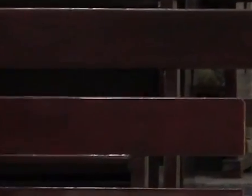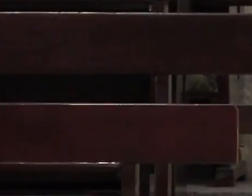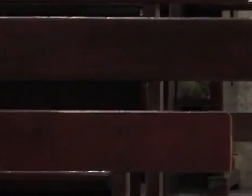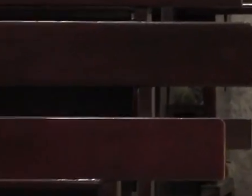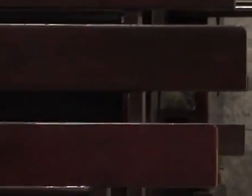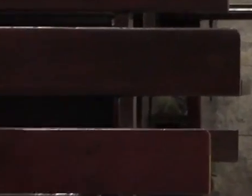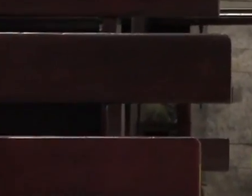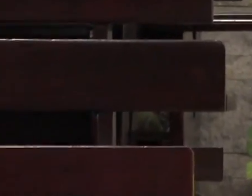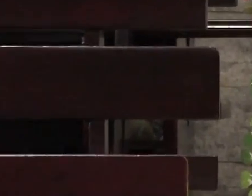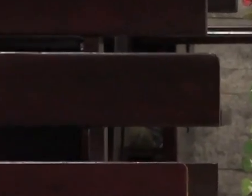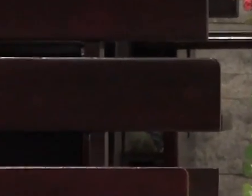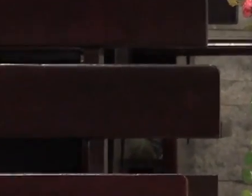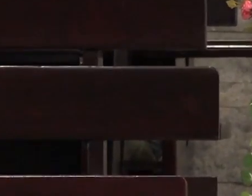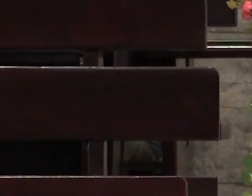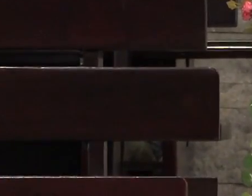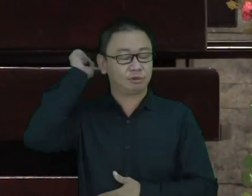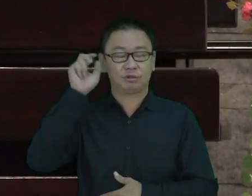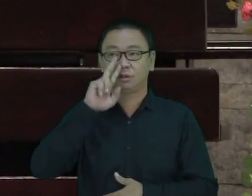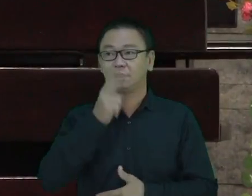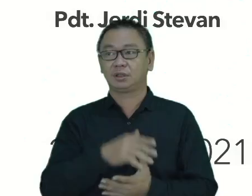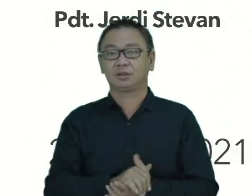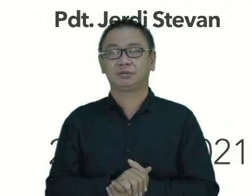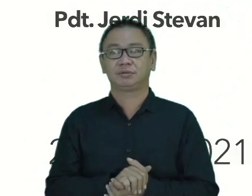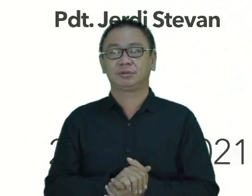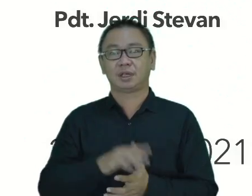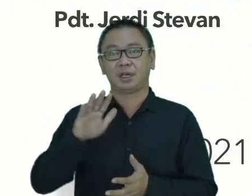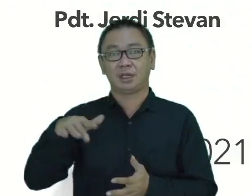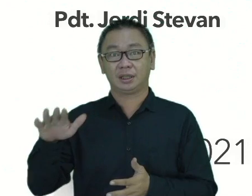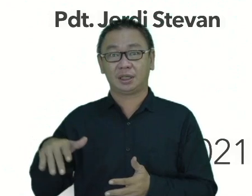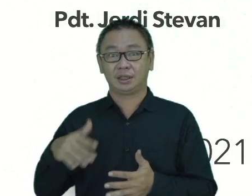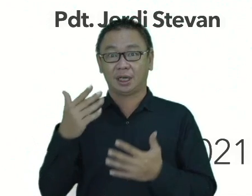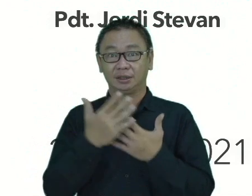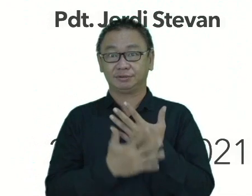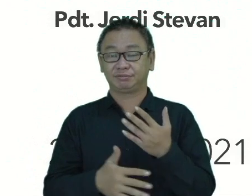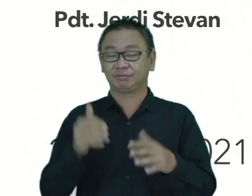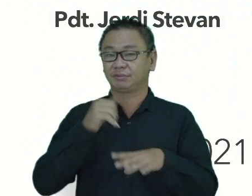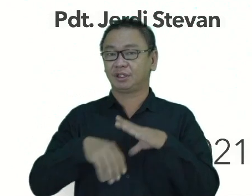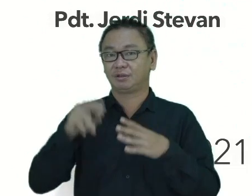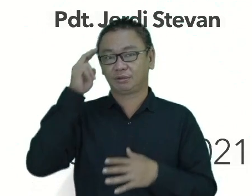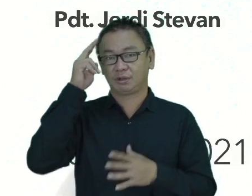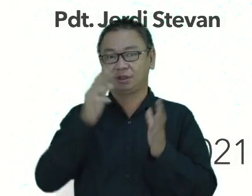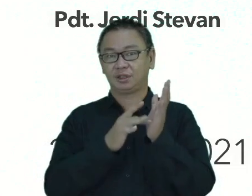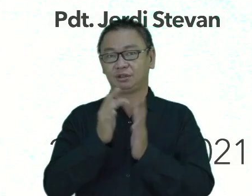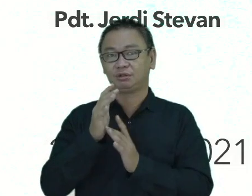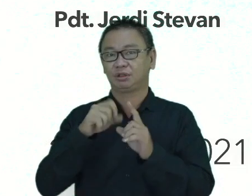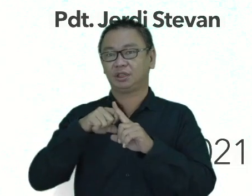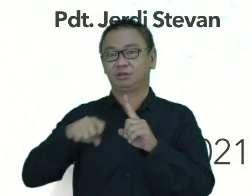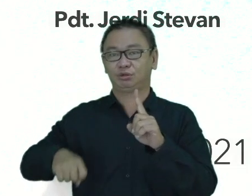Shalom, Bapak, Ibu, Saudari, Saudara, juga anak-anak yang terkasih dalam Tuhan Yesus